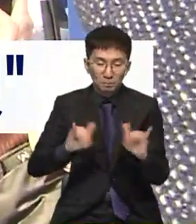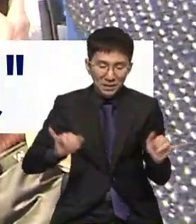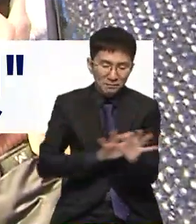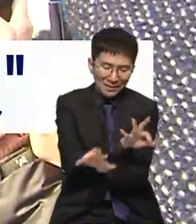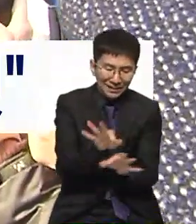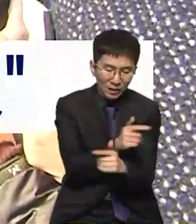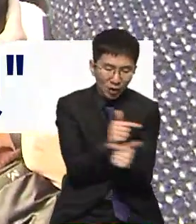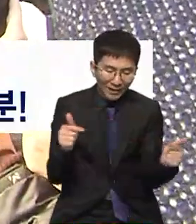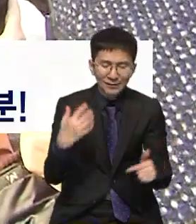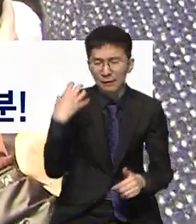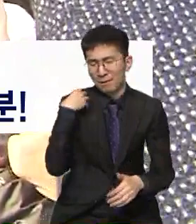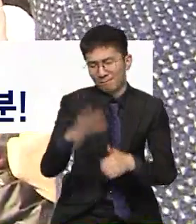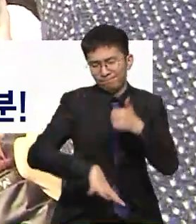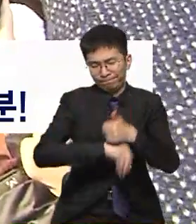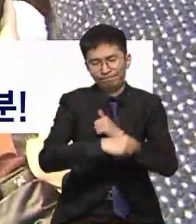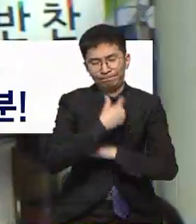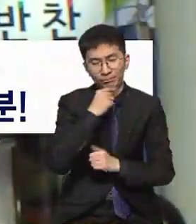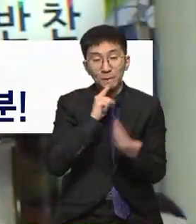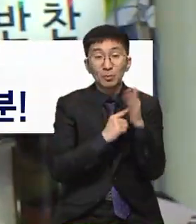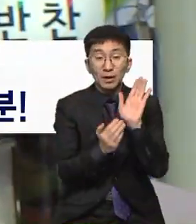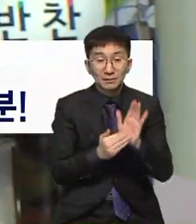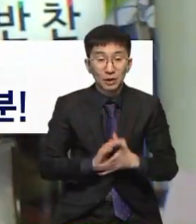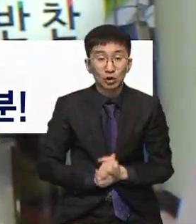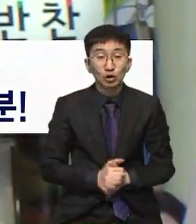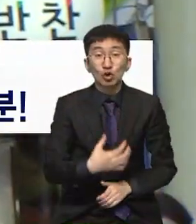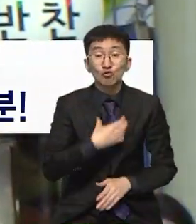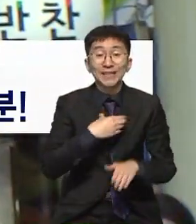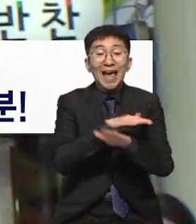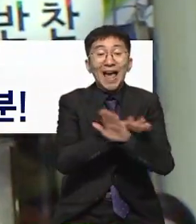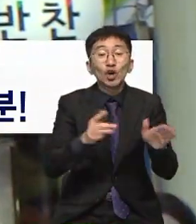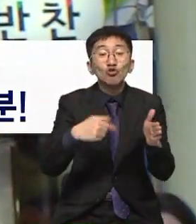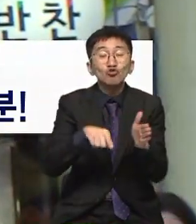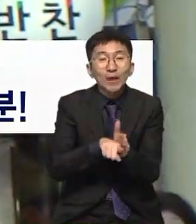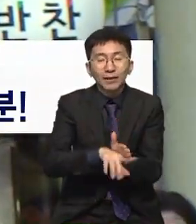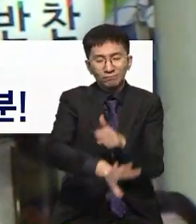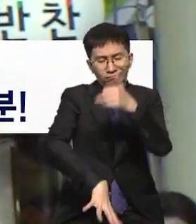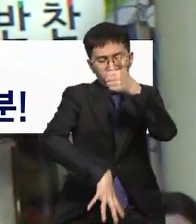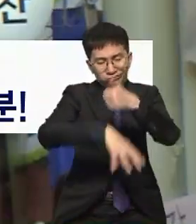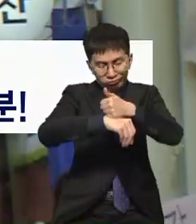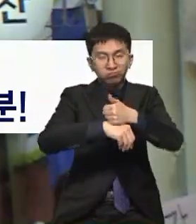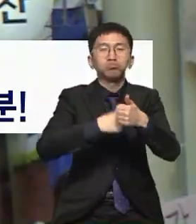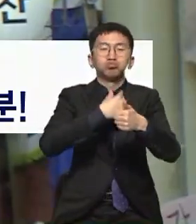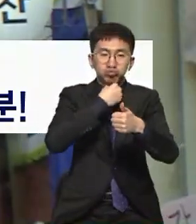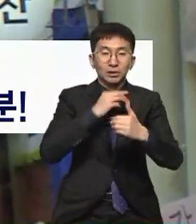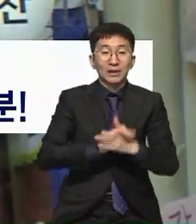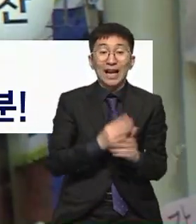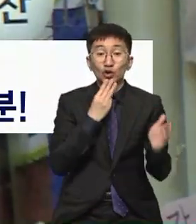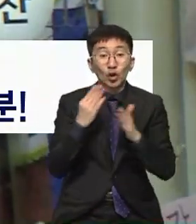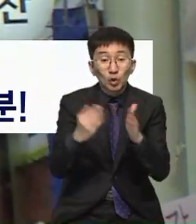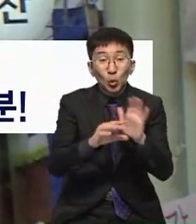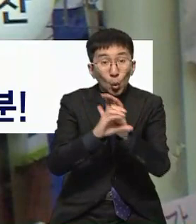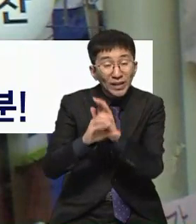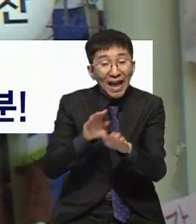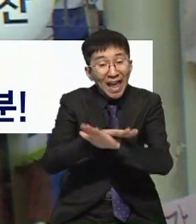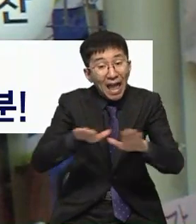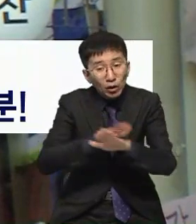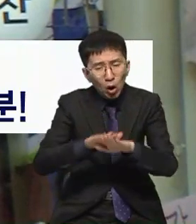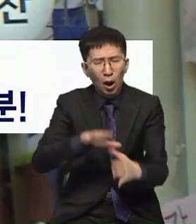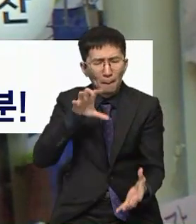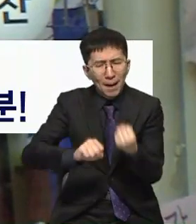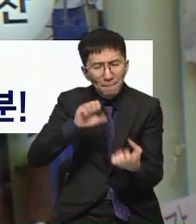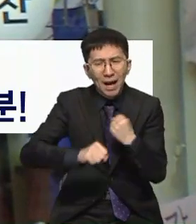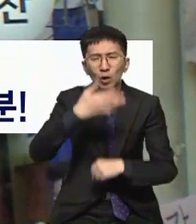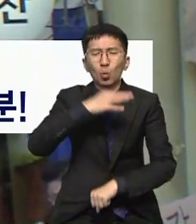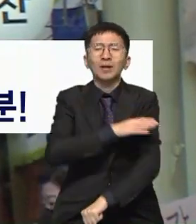강조했습니다. 위기를 극복하는 위기 극복의 총사령관이 되겠습니다. 경기도가 코로나 대응에서